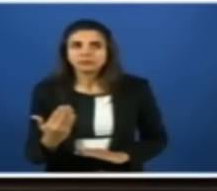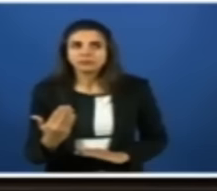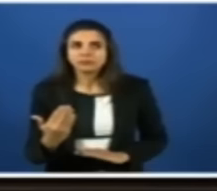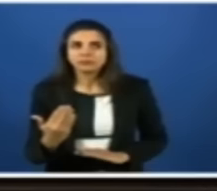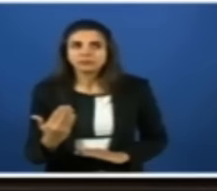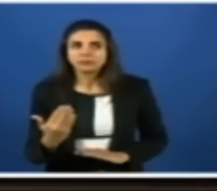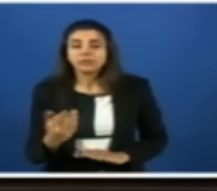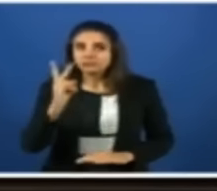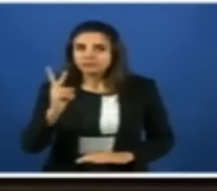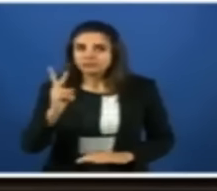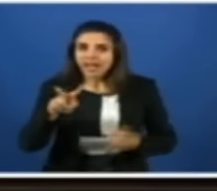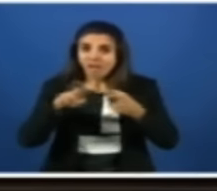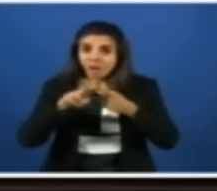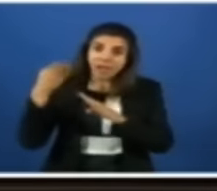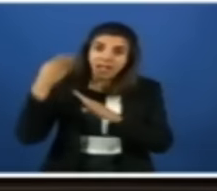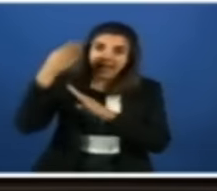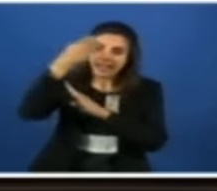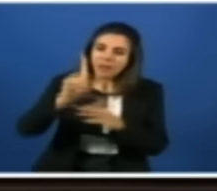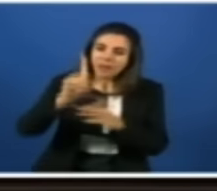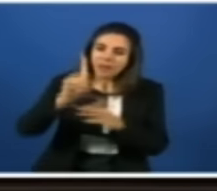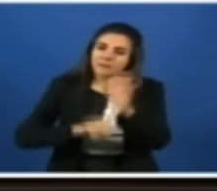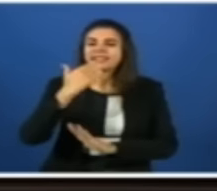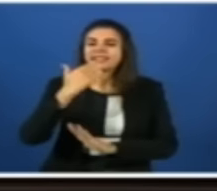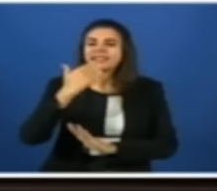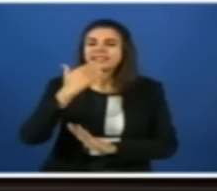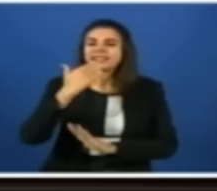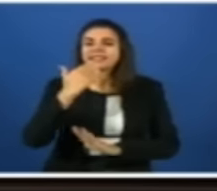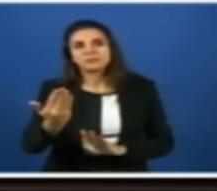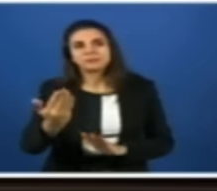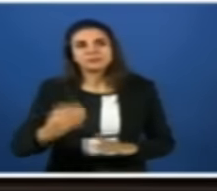Beşiktaş'a da Napoli'de başarılar diliyor.